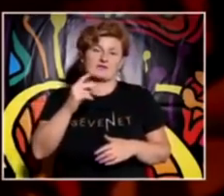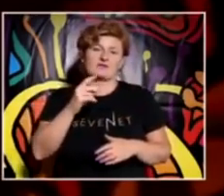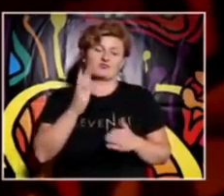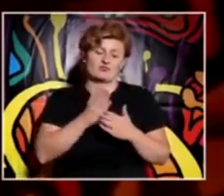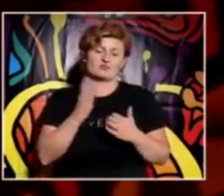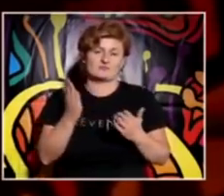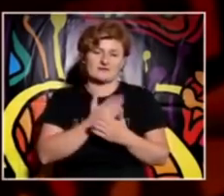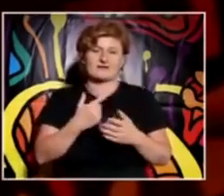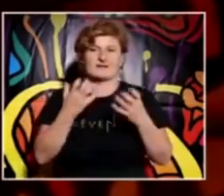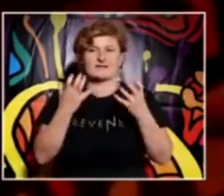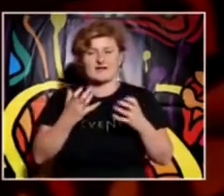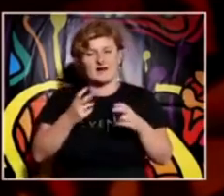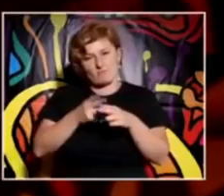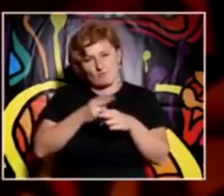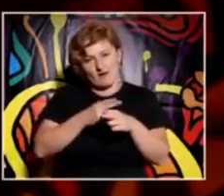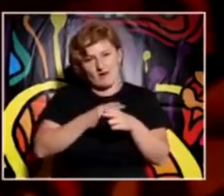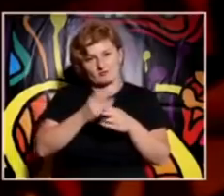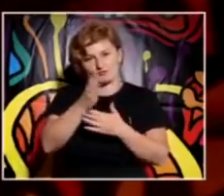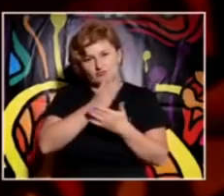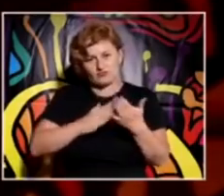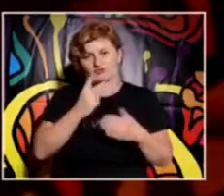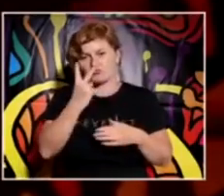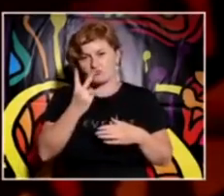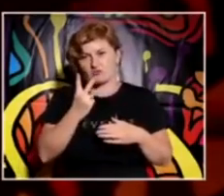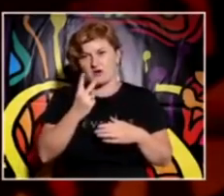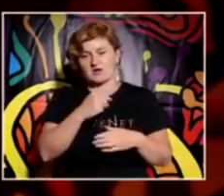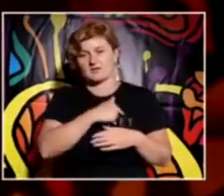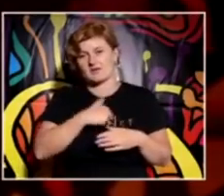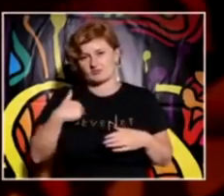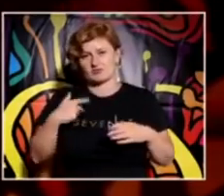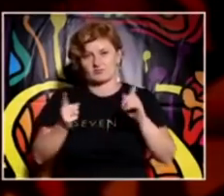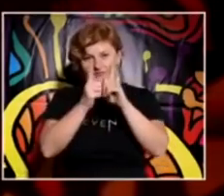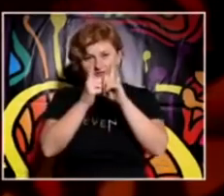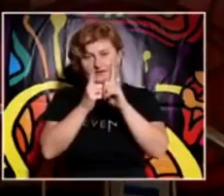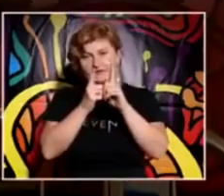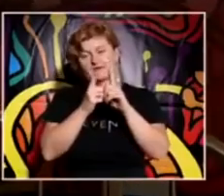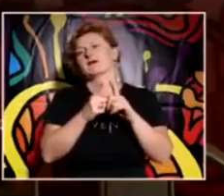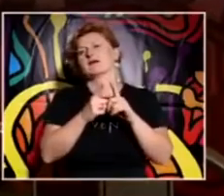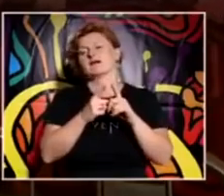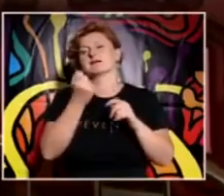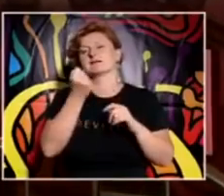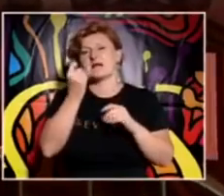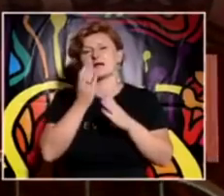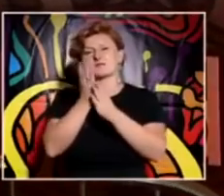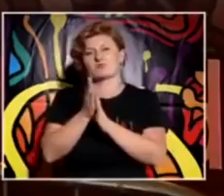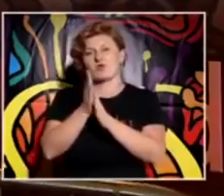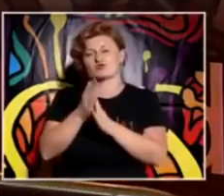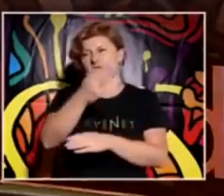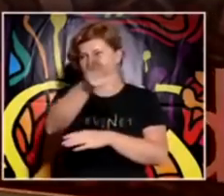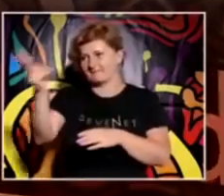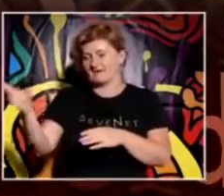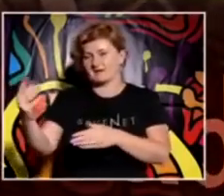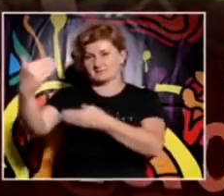nasze pytanie. Chciałbym, żebyśmy powolutku przeszli do części drugiej naszego spotkania. Zanim poproszę Was o pytania do naszych bohaterów